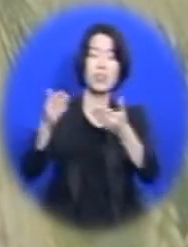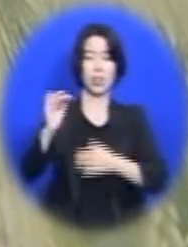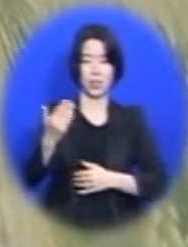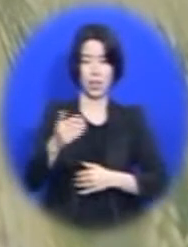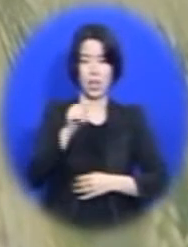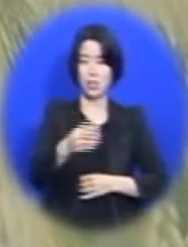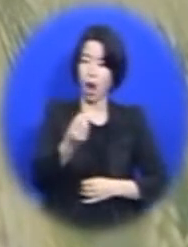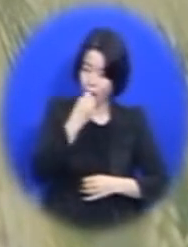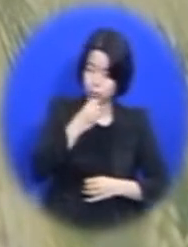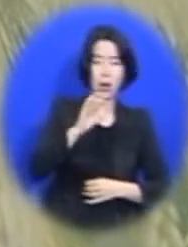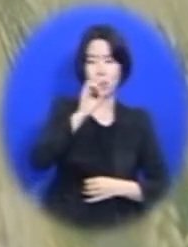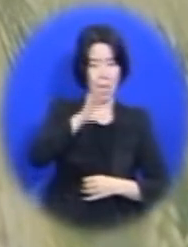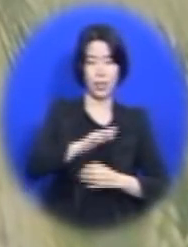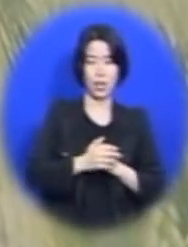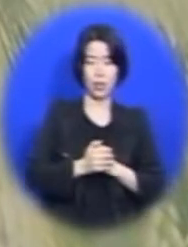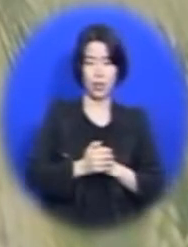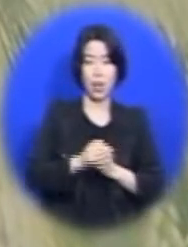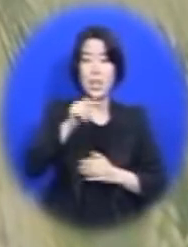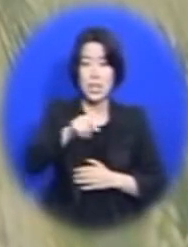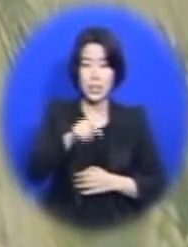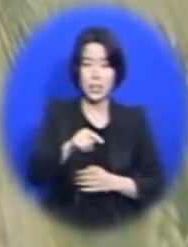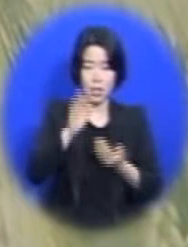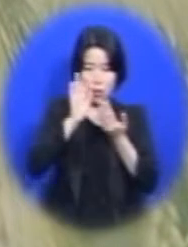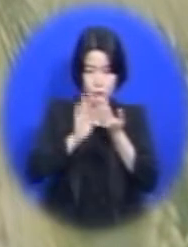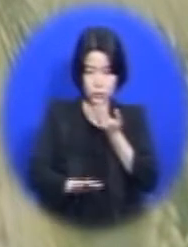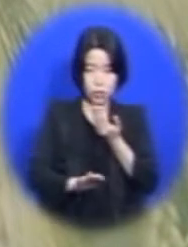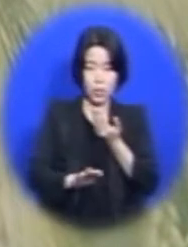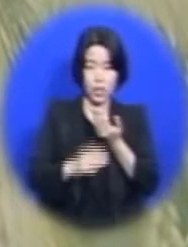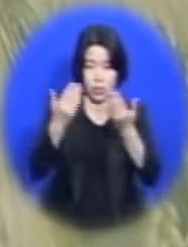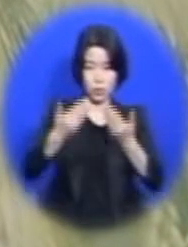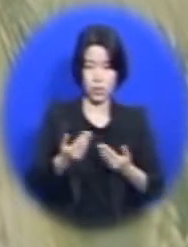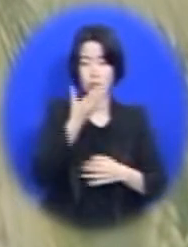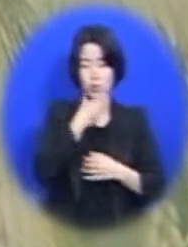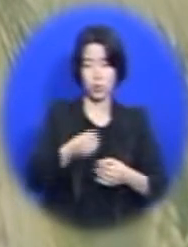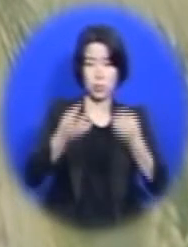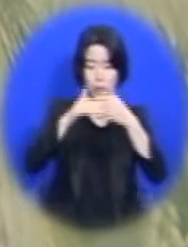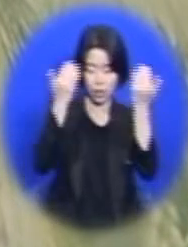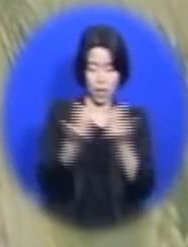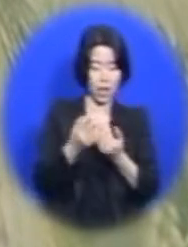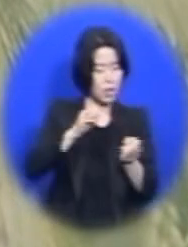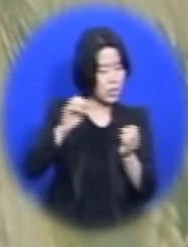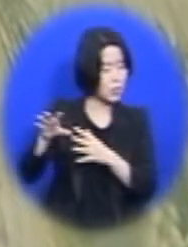그걸 먹으면 안 된단 말입니다. 그러면 그 나머지 주시는 축복을 다 잃어버리게 된다.